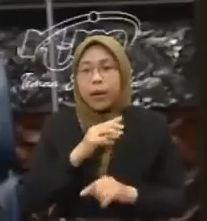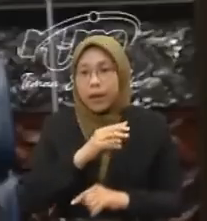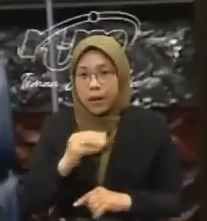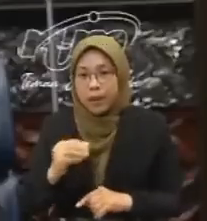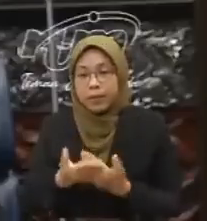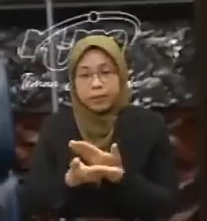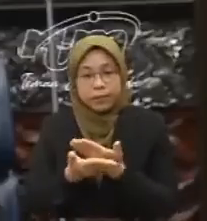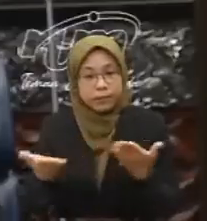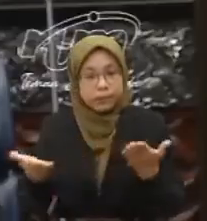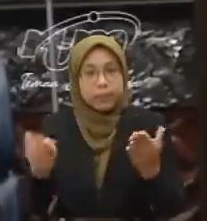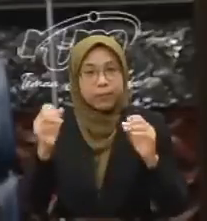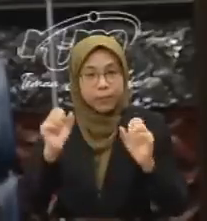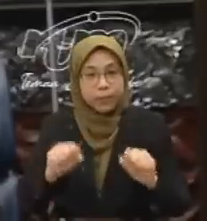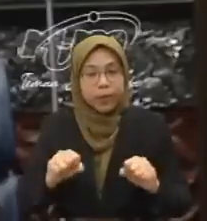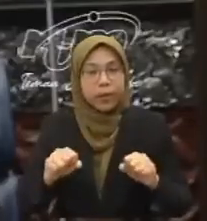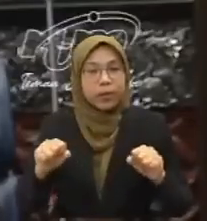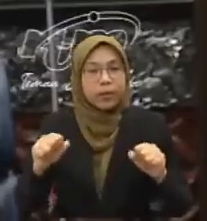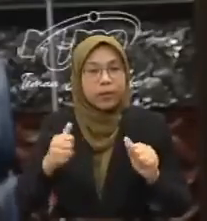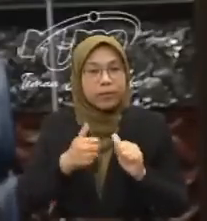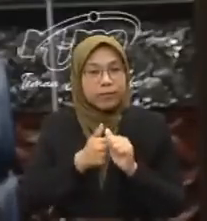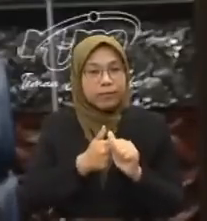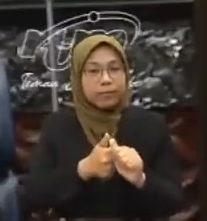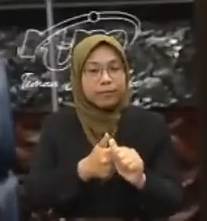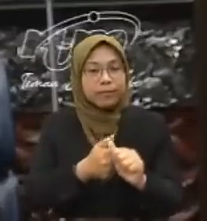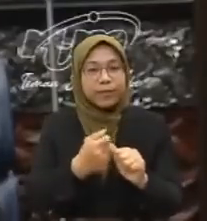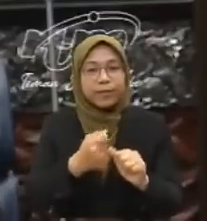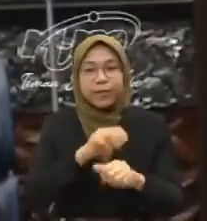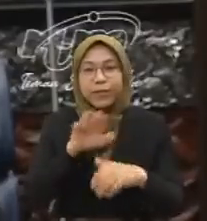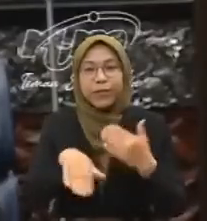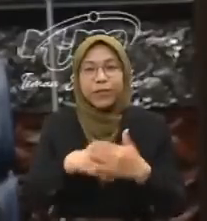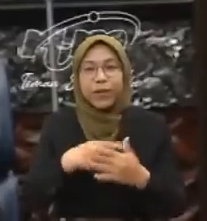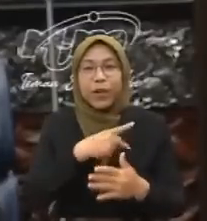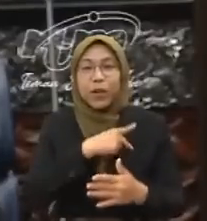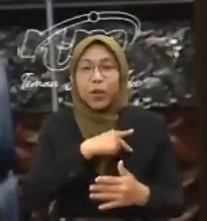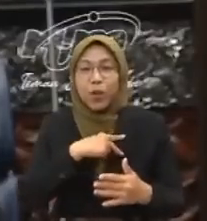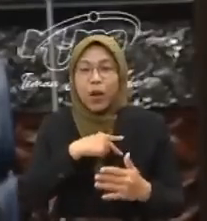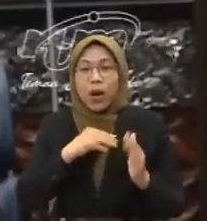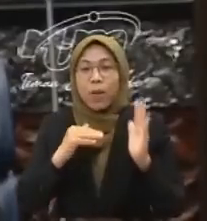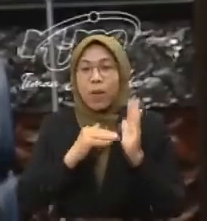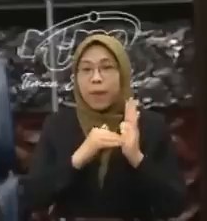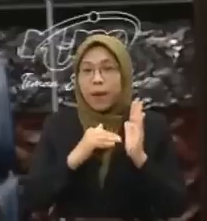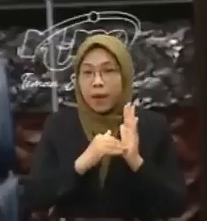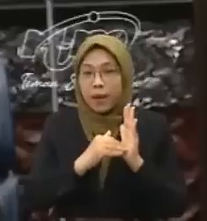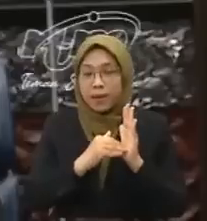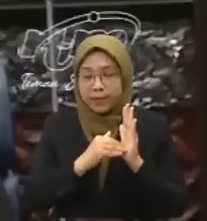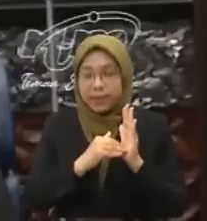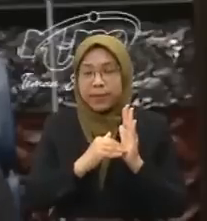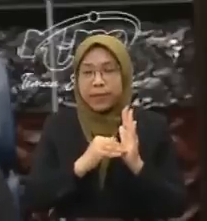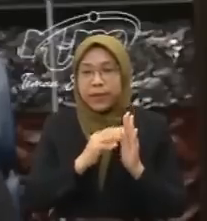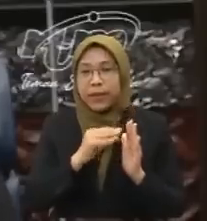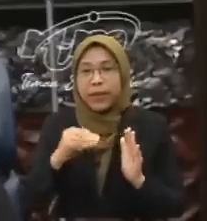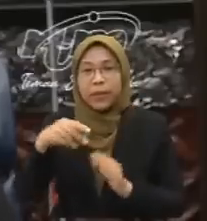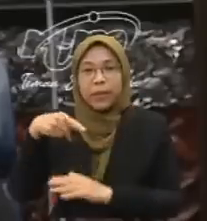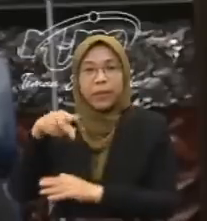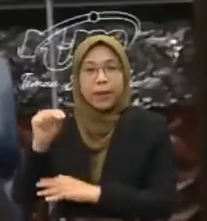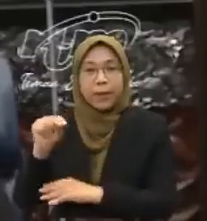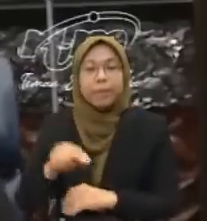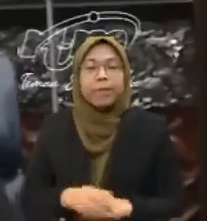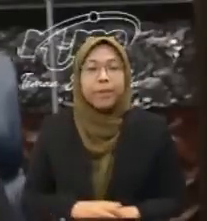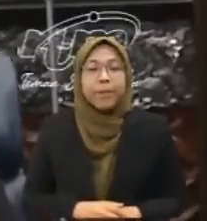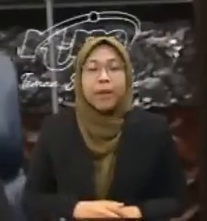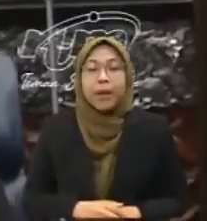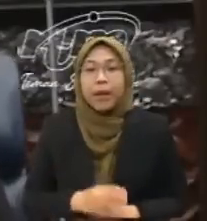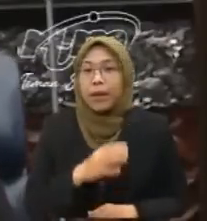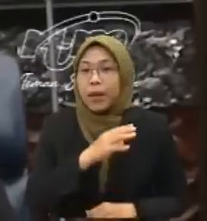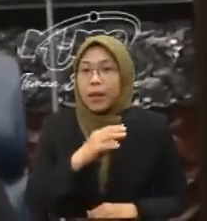harap hal yang sama juga akan dilakukan oleh ketua WIB sebelah perikatan nasional ini